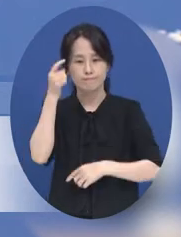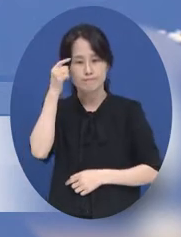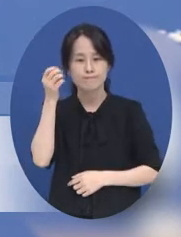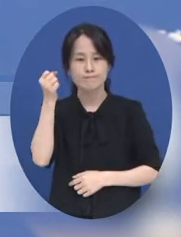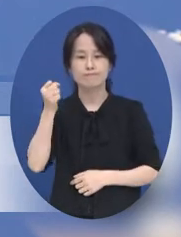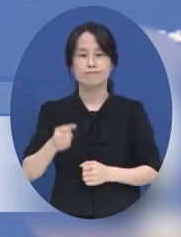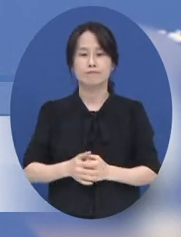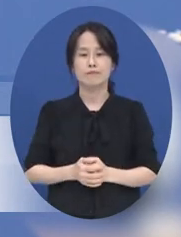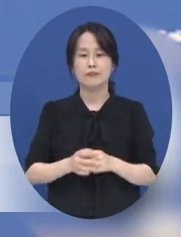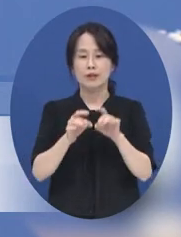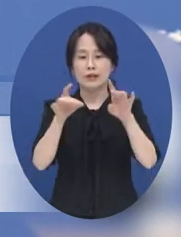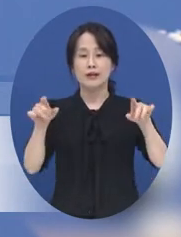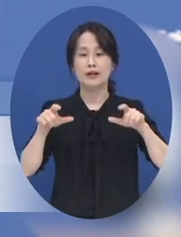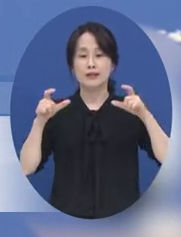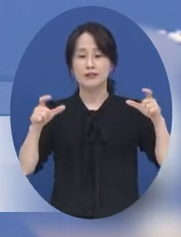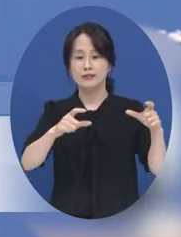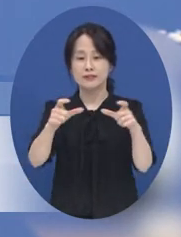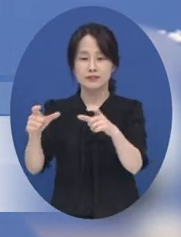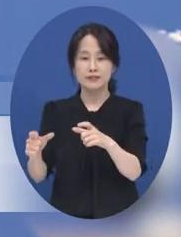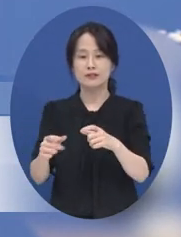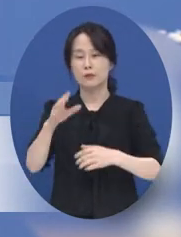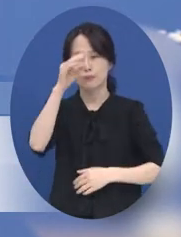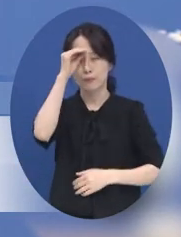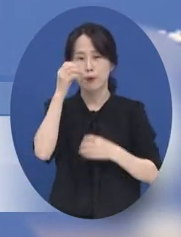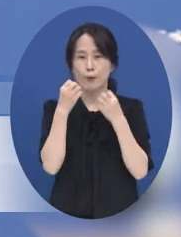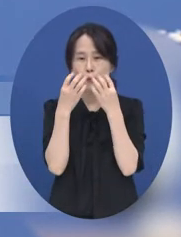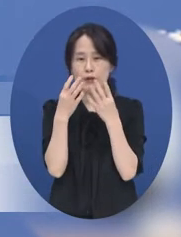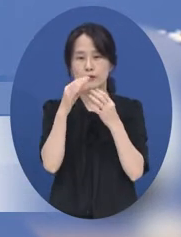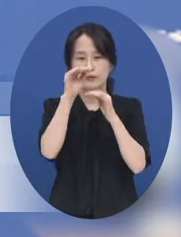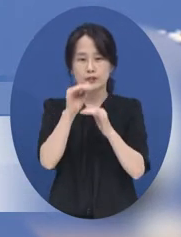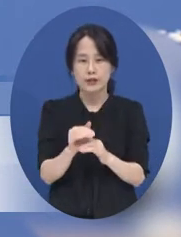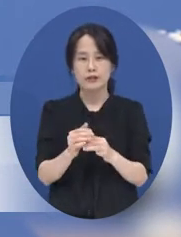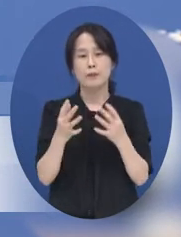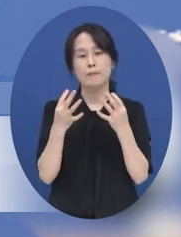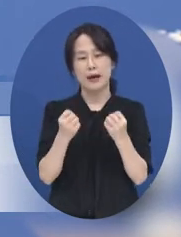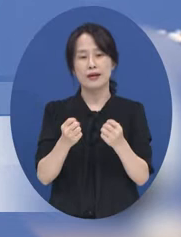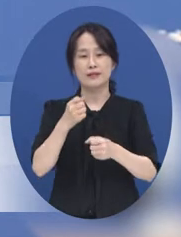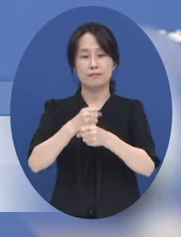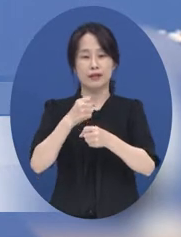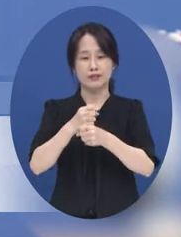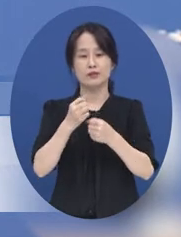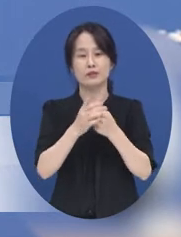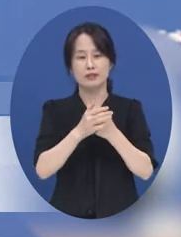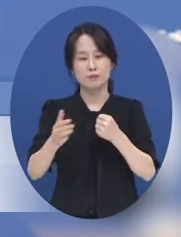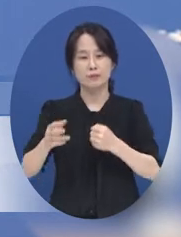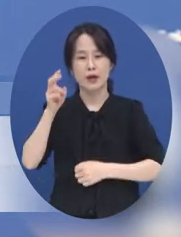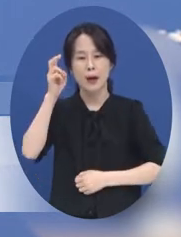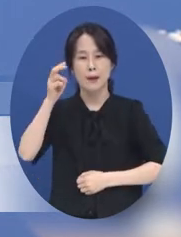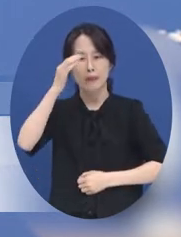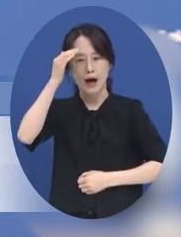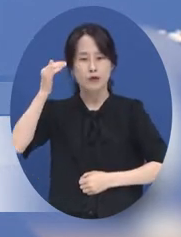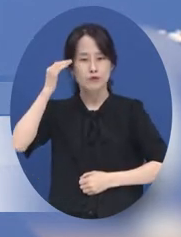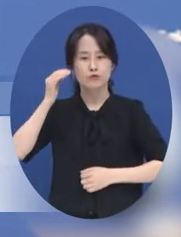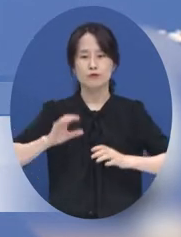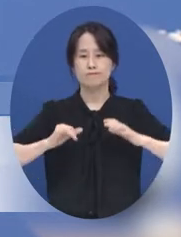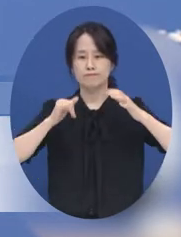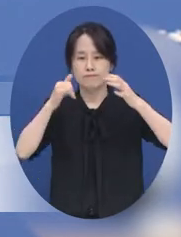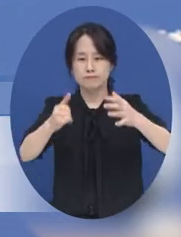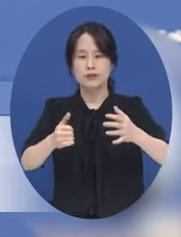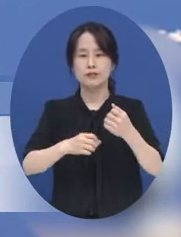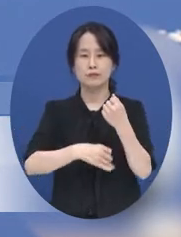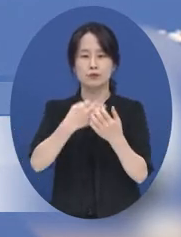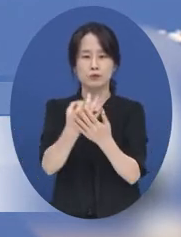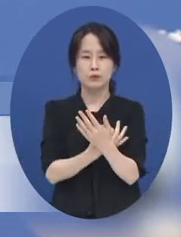생각합니다. 또각 지역에서 모범적인 새로운 사례들을 많이 만들고 계셔서 아마도 대한민국이 전